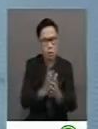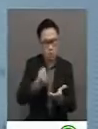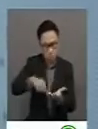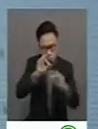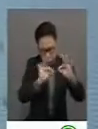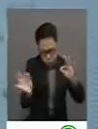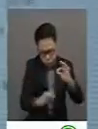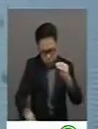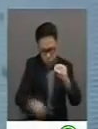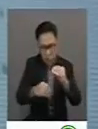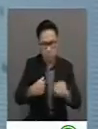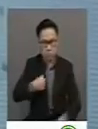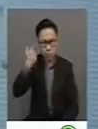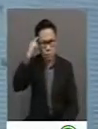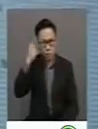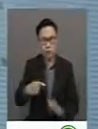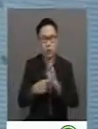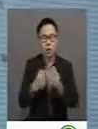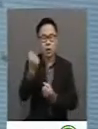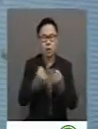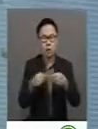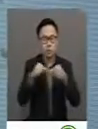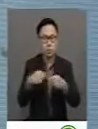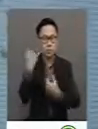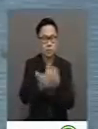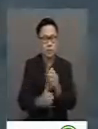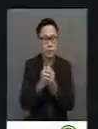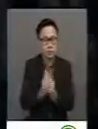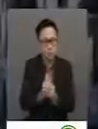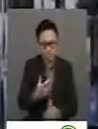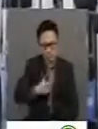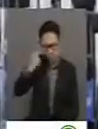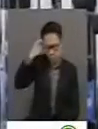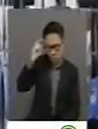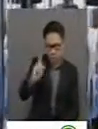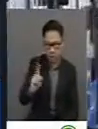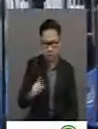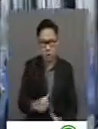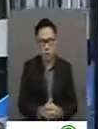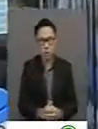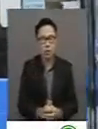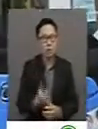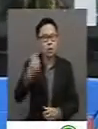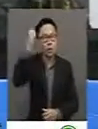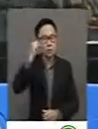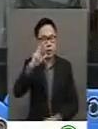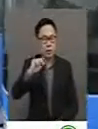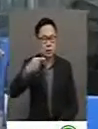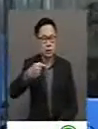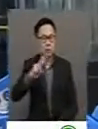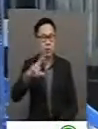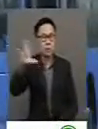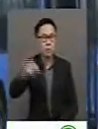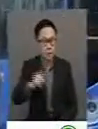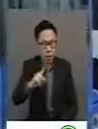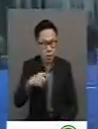ข้อความที่ว่ารถมีถิ่นกำเนิดจากประเทศจีนรถบัส NGV มาจากไหน